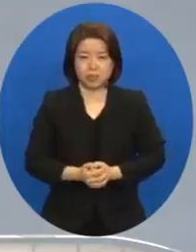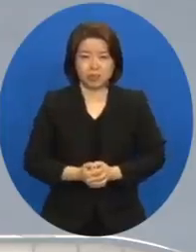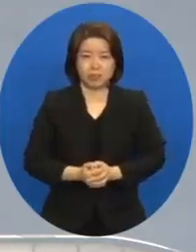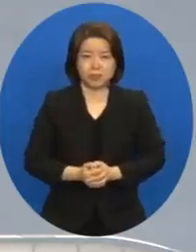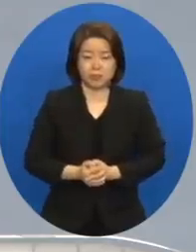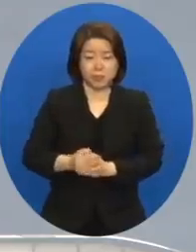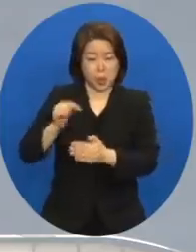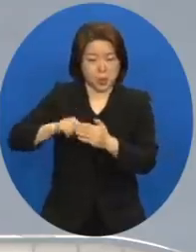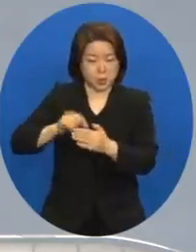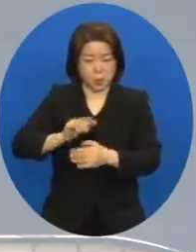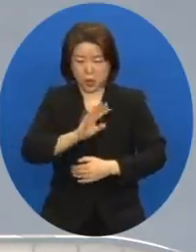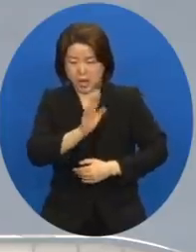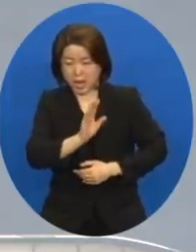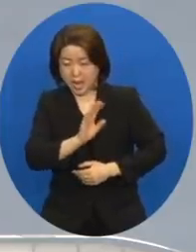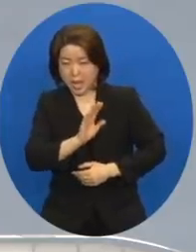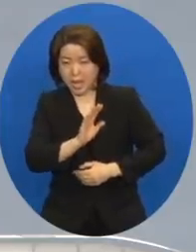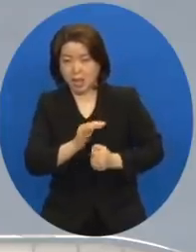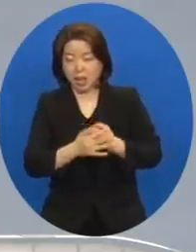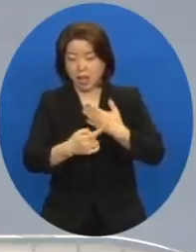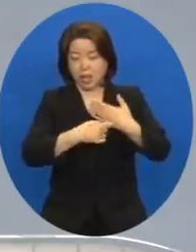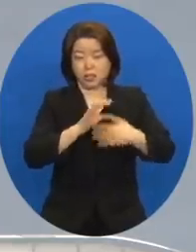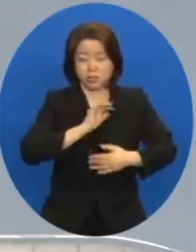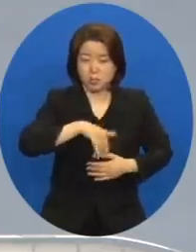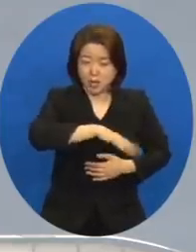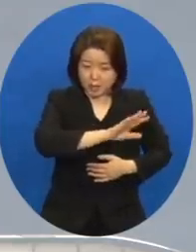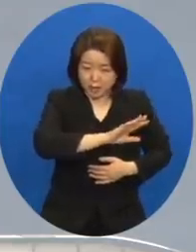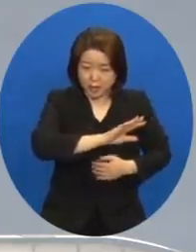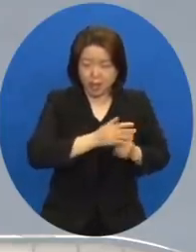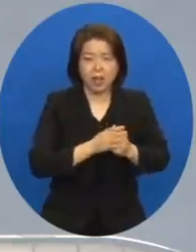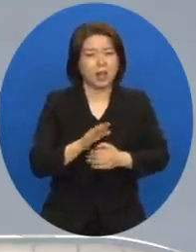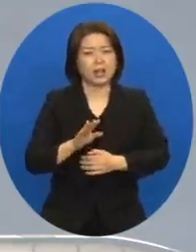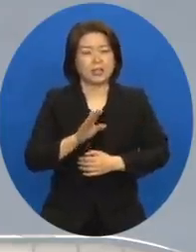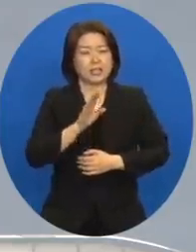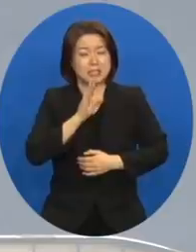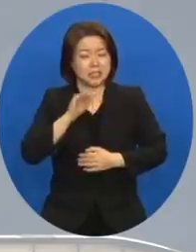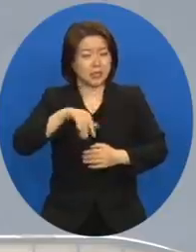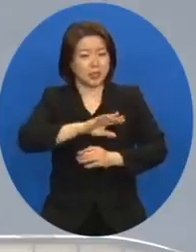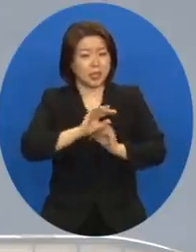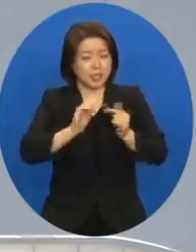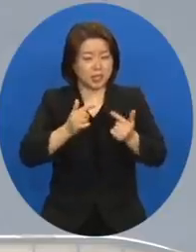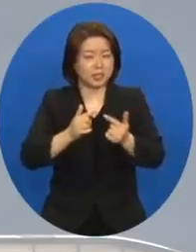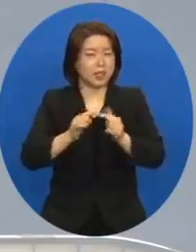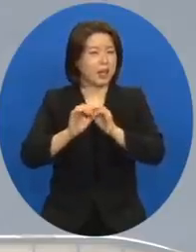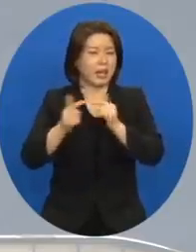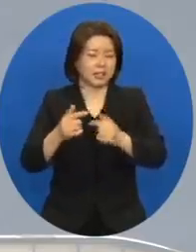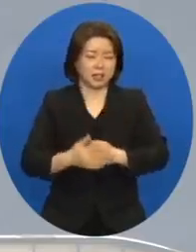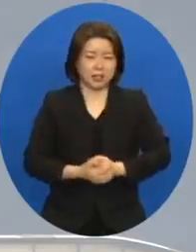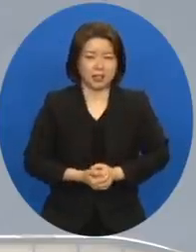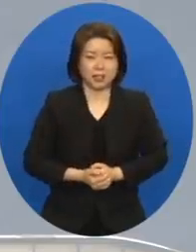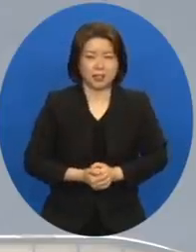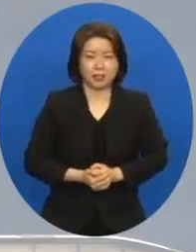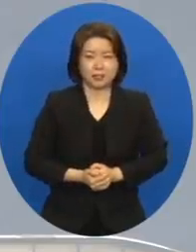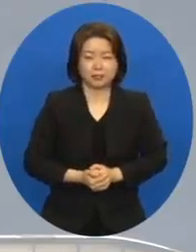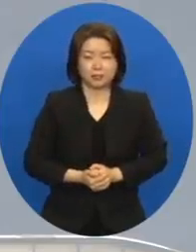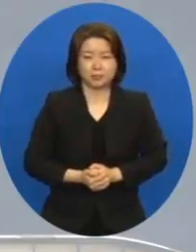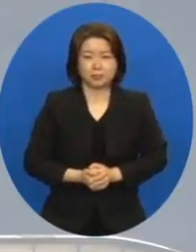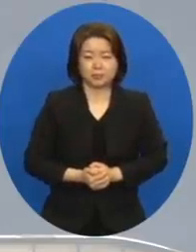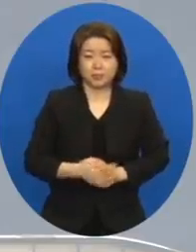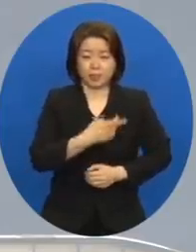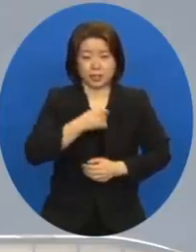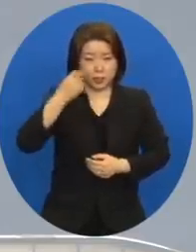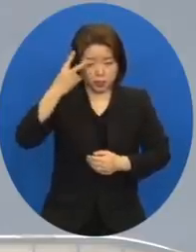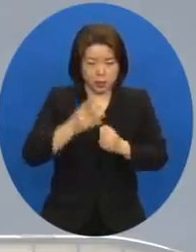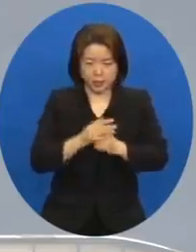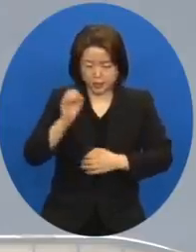속으로는 안 가려고 하면서 겉으로만 가겠다고 하고 실제로 안간 게 아니라는 거에요 사도 바울이